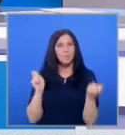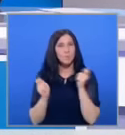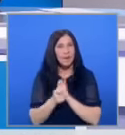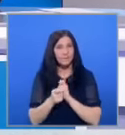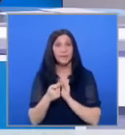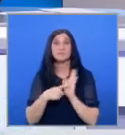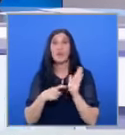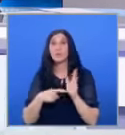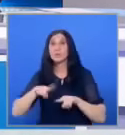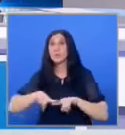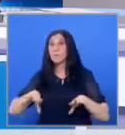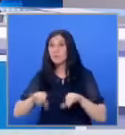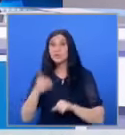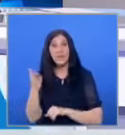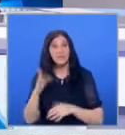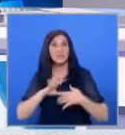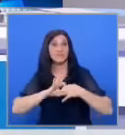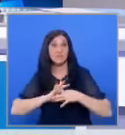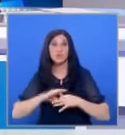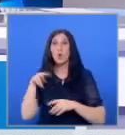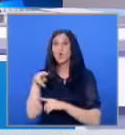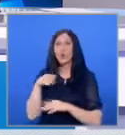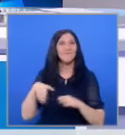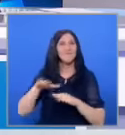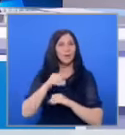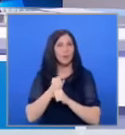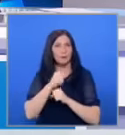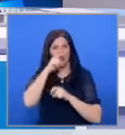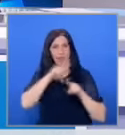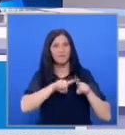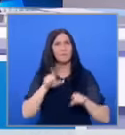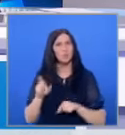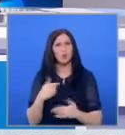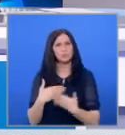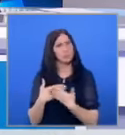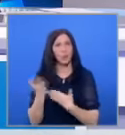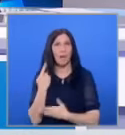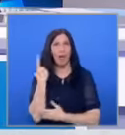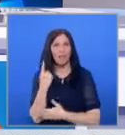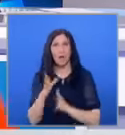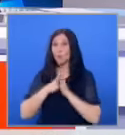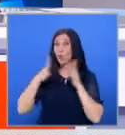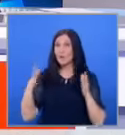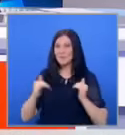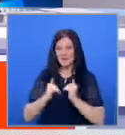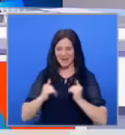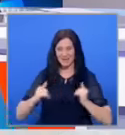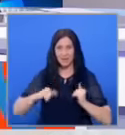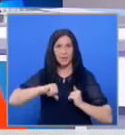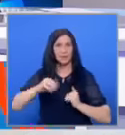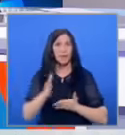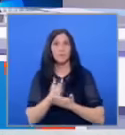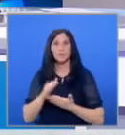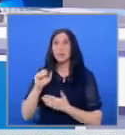Промените в законите за съдебната власт и тези свързани с контрола върху работата на главния прокурор доскоро бяха една от големите разделителни линии